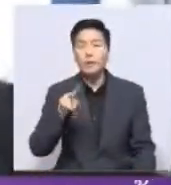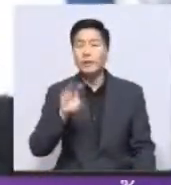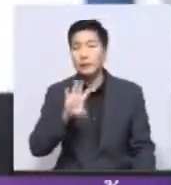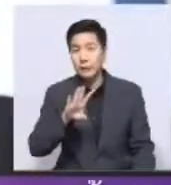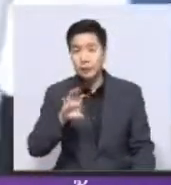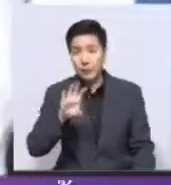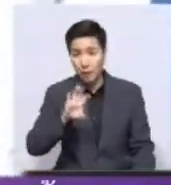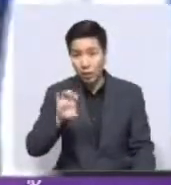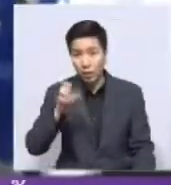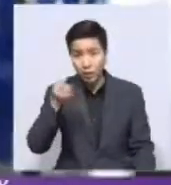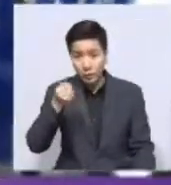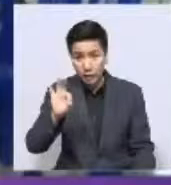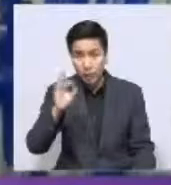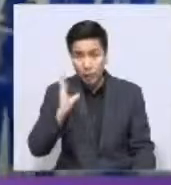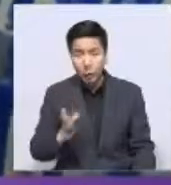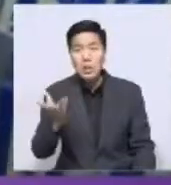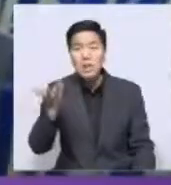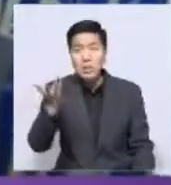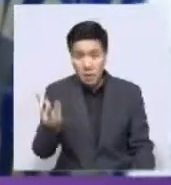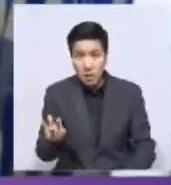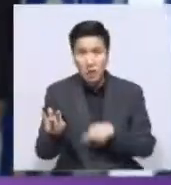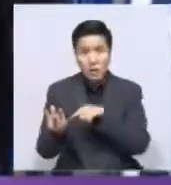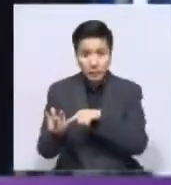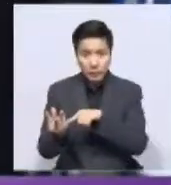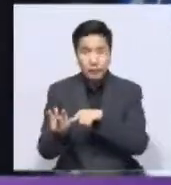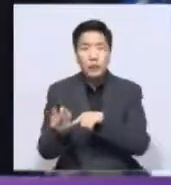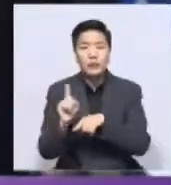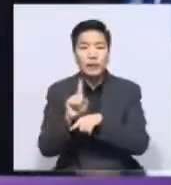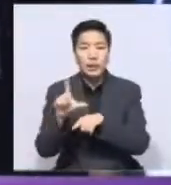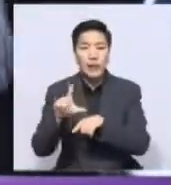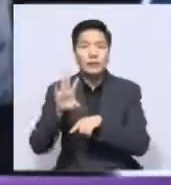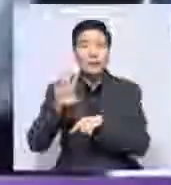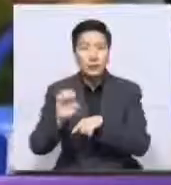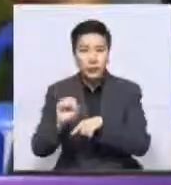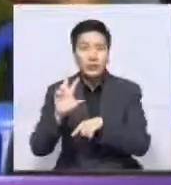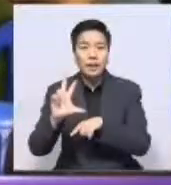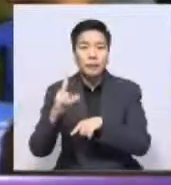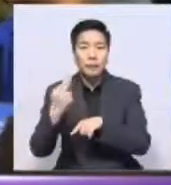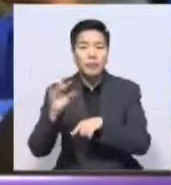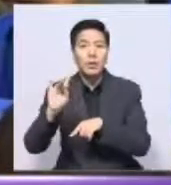248,319 คนเหลือแรงงานต่างด้าวที่ต้องเข้าสู่กระบวนการอีกจำนวน